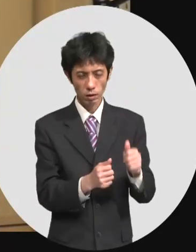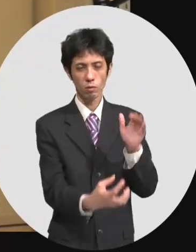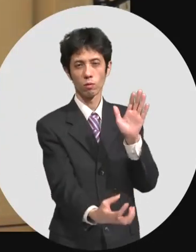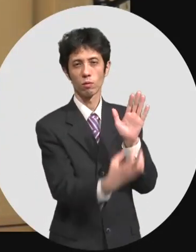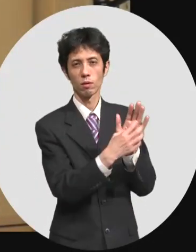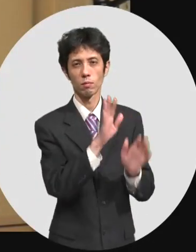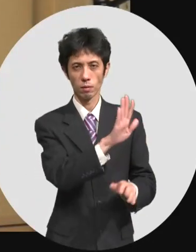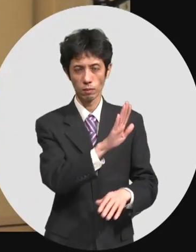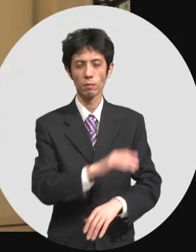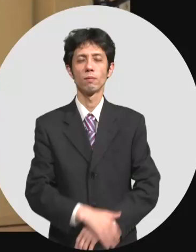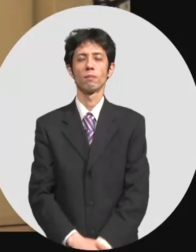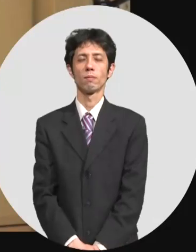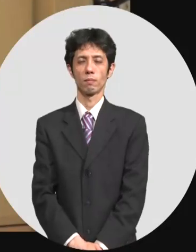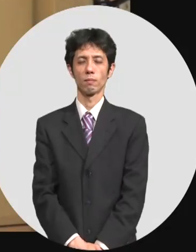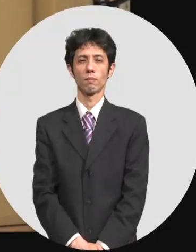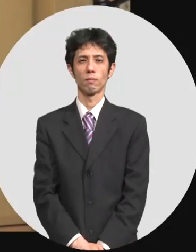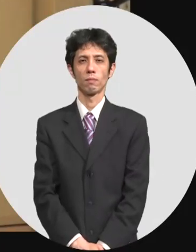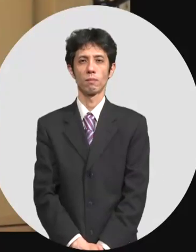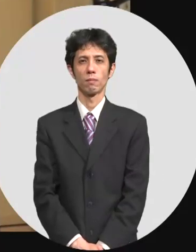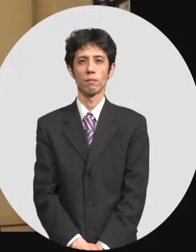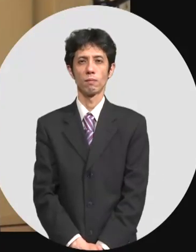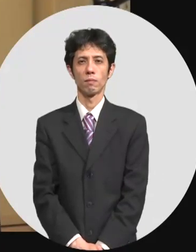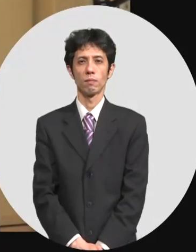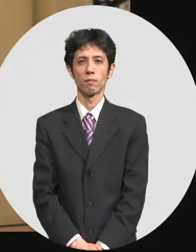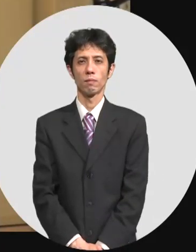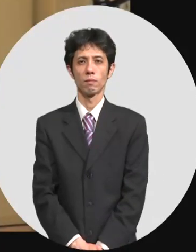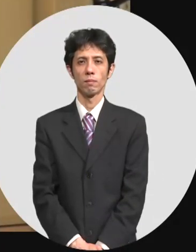も載っておりますけれども、それぞれの